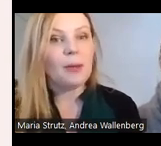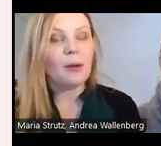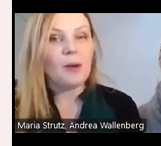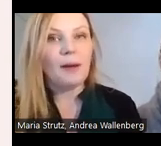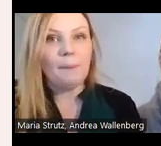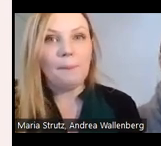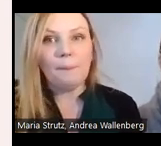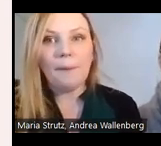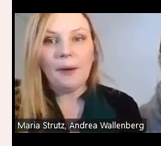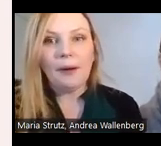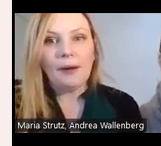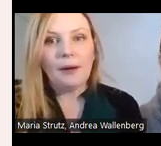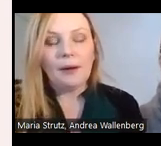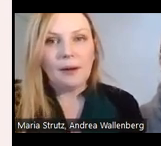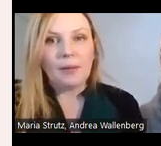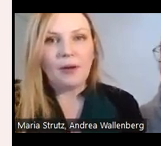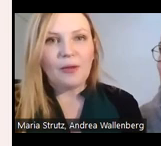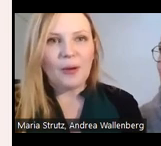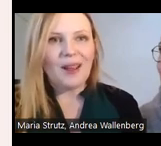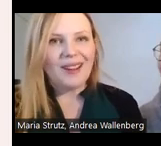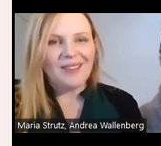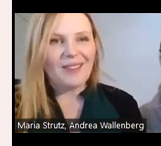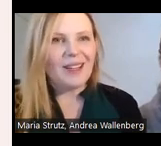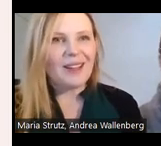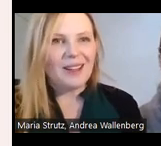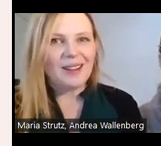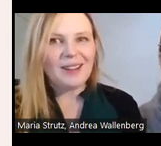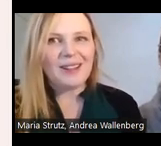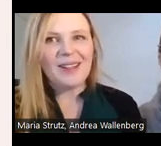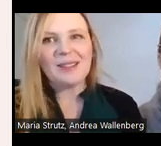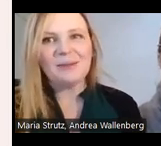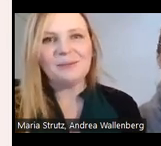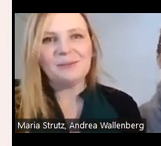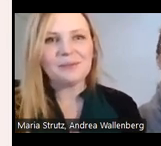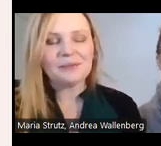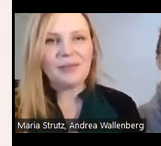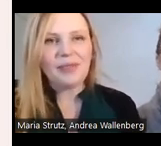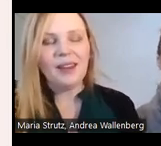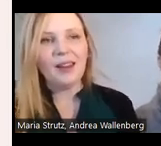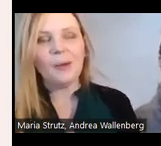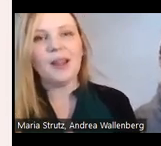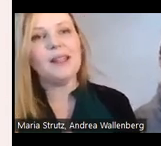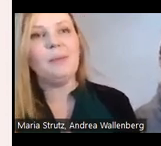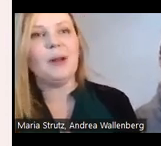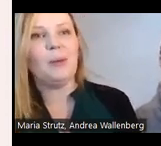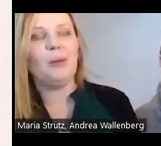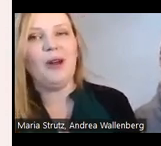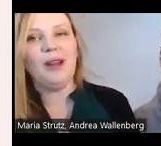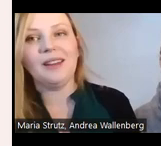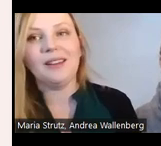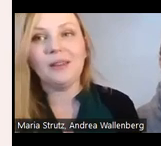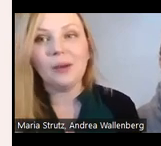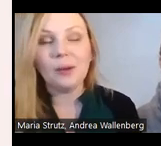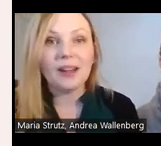läsa på mer om det här. Bra fråga. Bra fråga. Det gillar vi. Kopplade yes. Till forskning. Och exempel då på